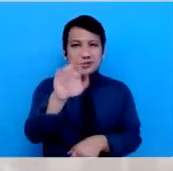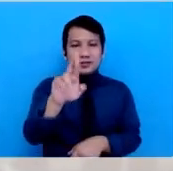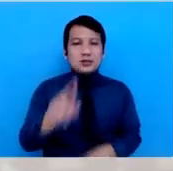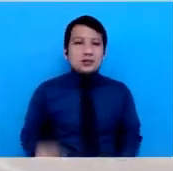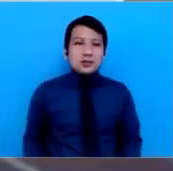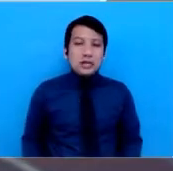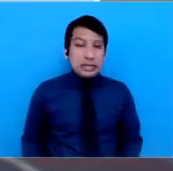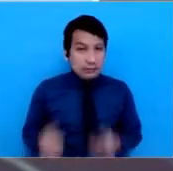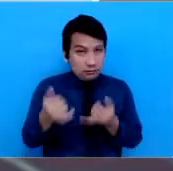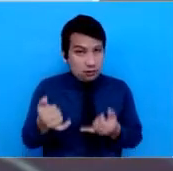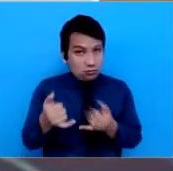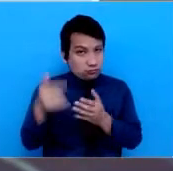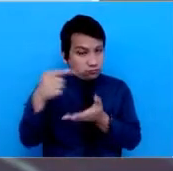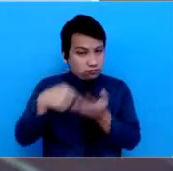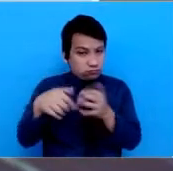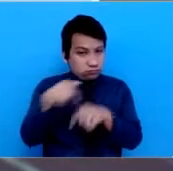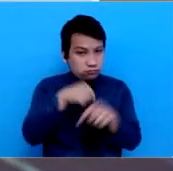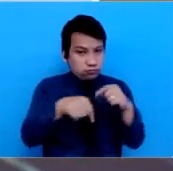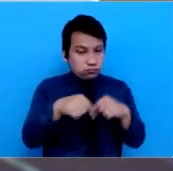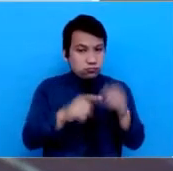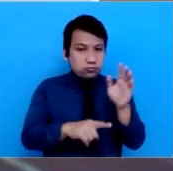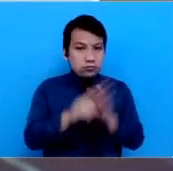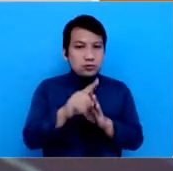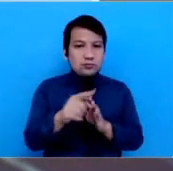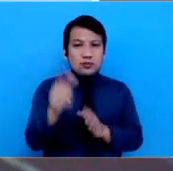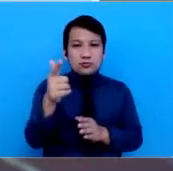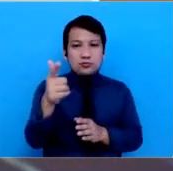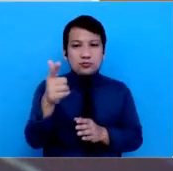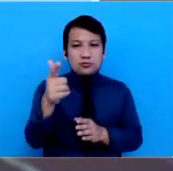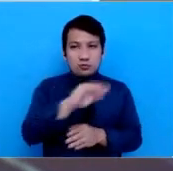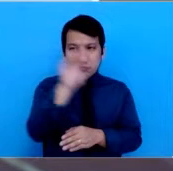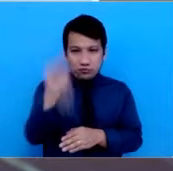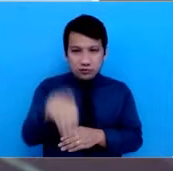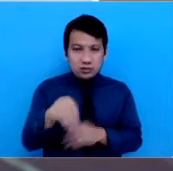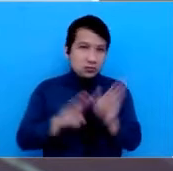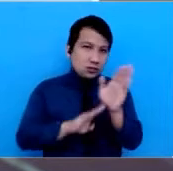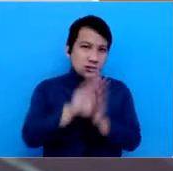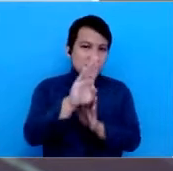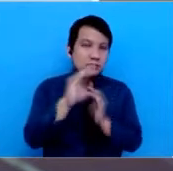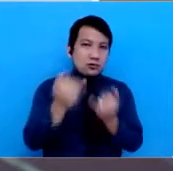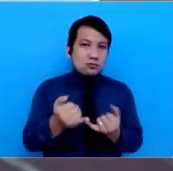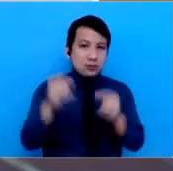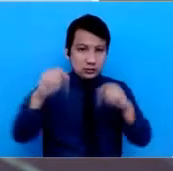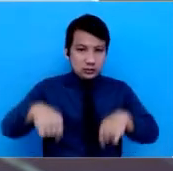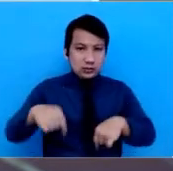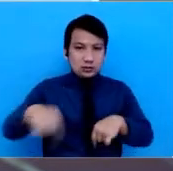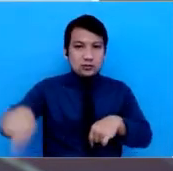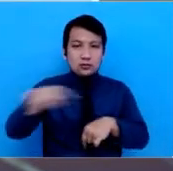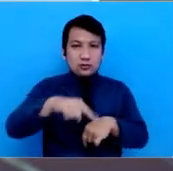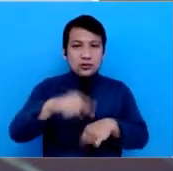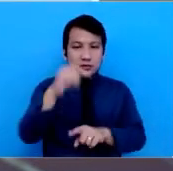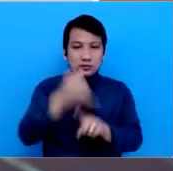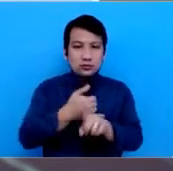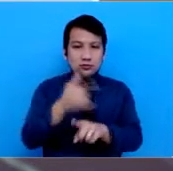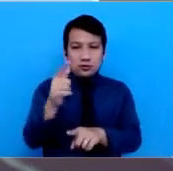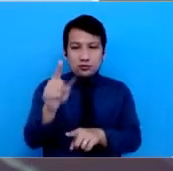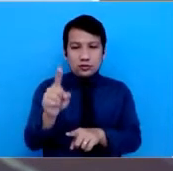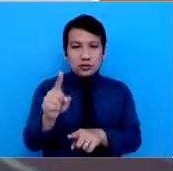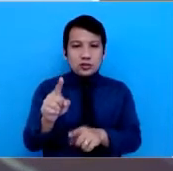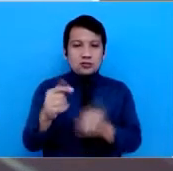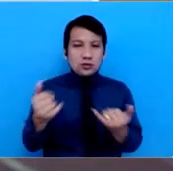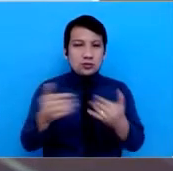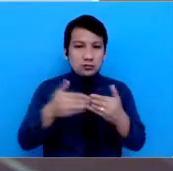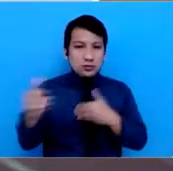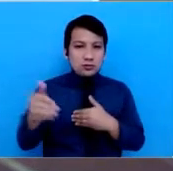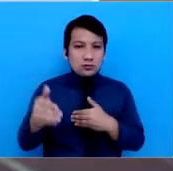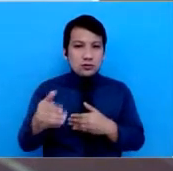sa kanilang pag-aaral, lumabas na nasa 21% ulit ang positivity rate sa lungsod nitong January 1. Pero sa loob lang ng